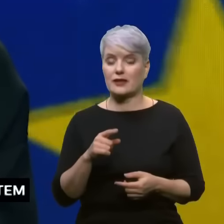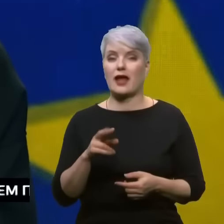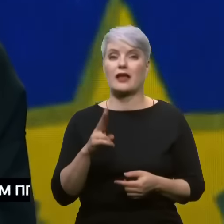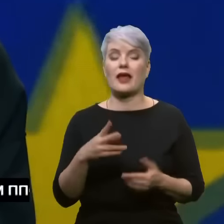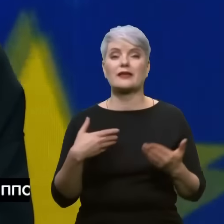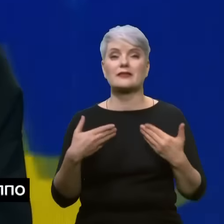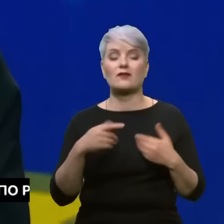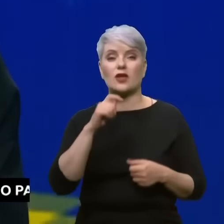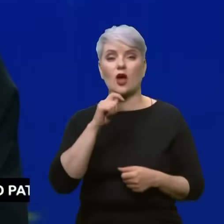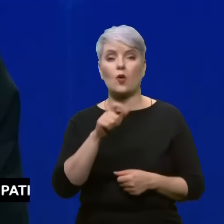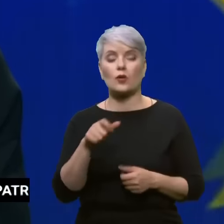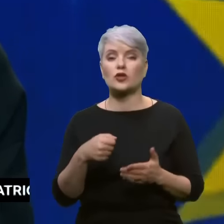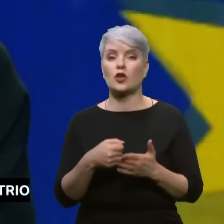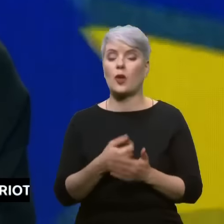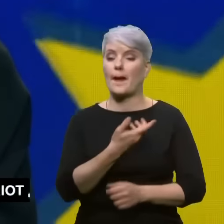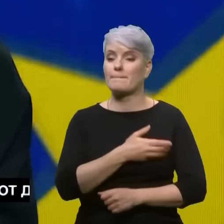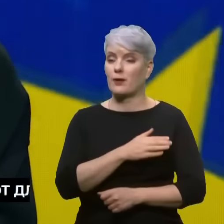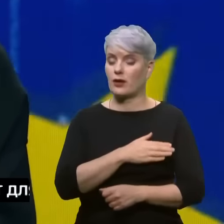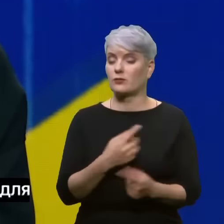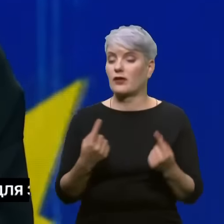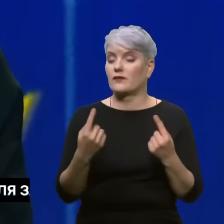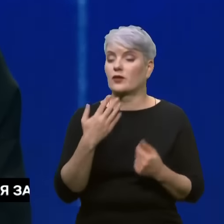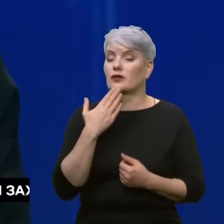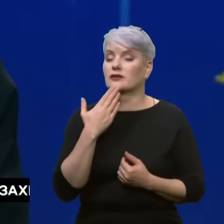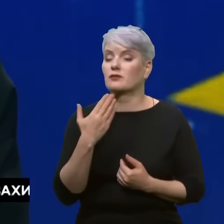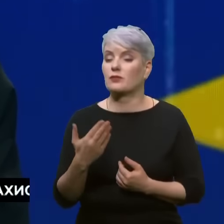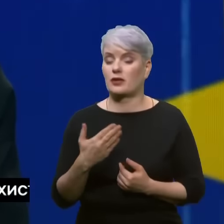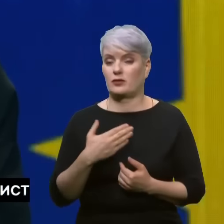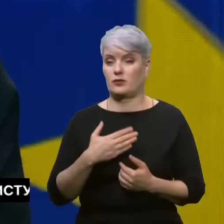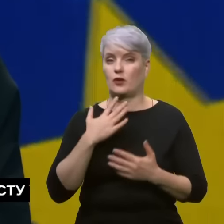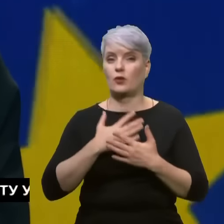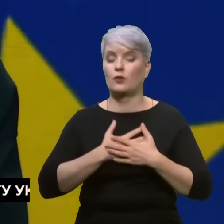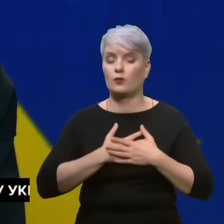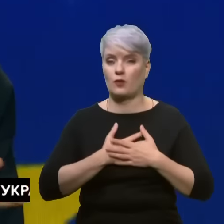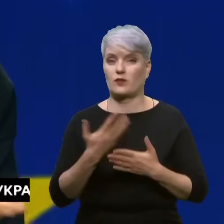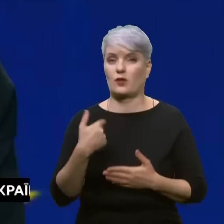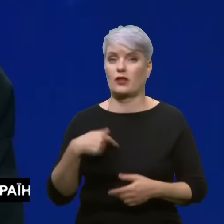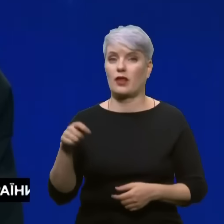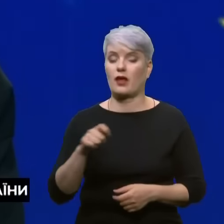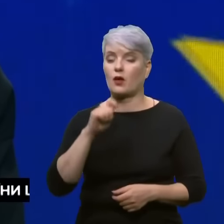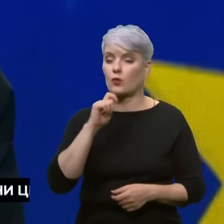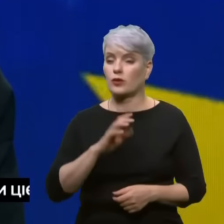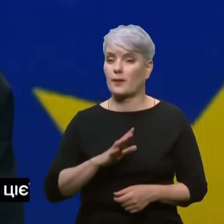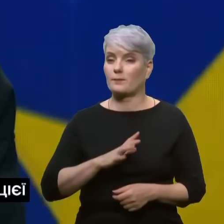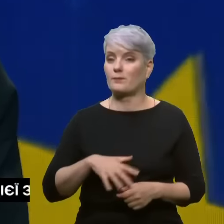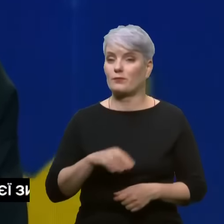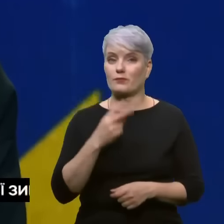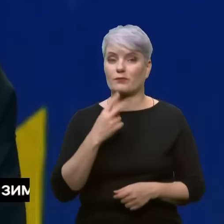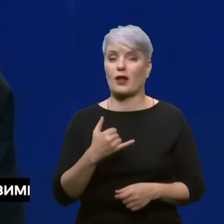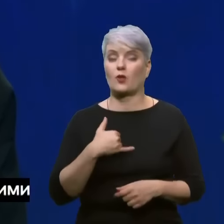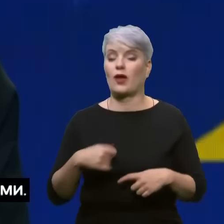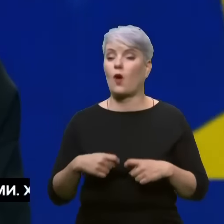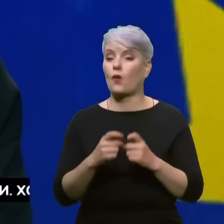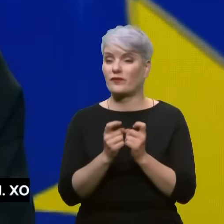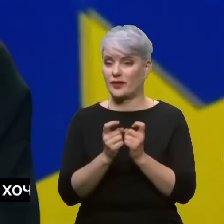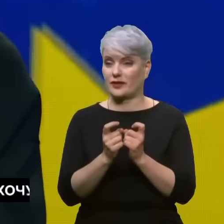як ставляться українці до поляків? З великою симпатією і любов'ю. Навіть я, коли в Україні було, всі бачили, що у нас